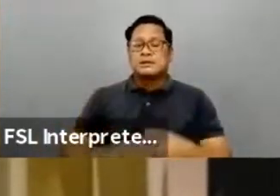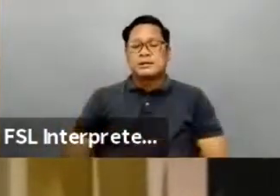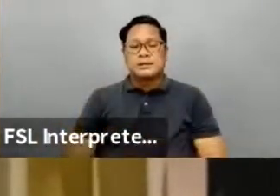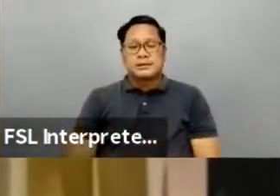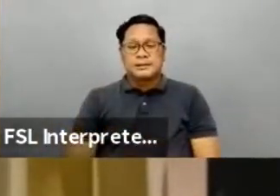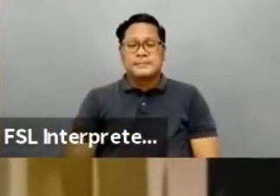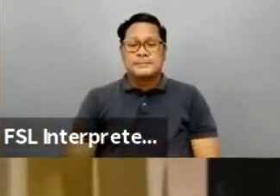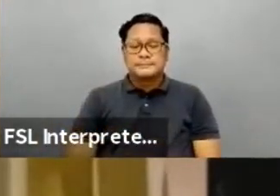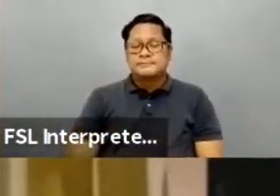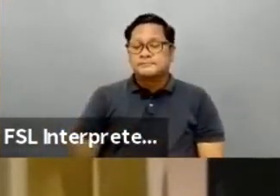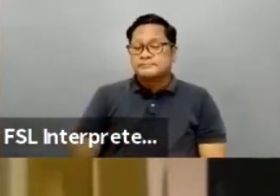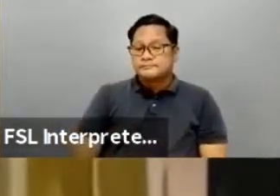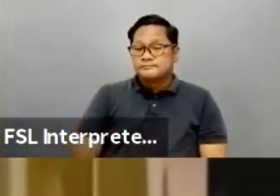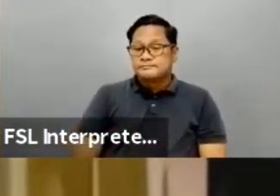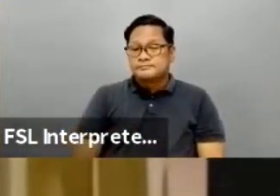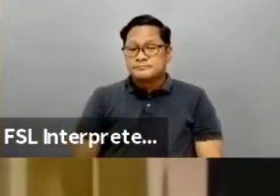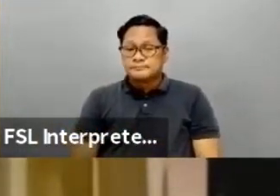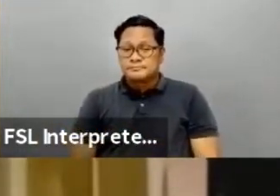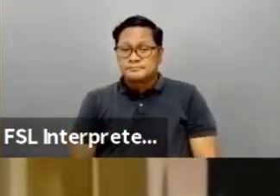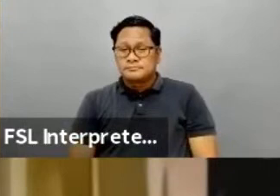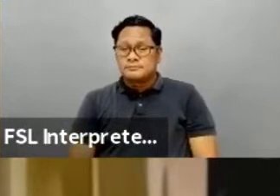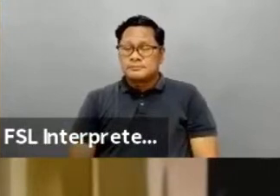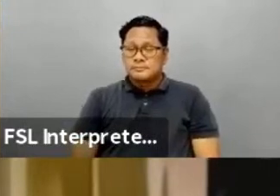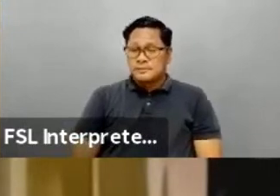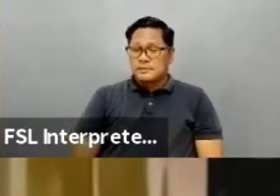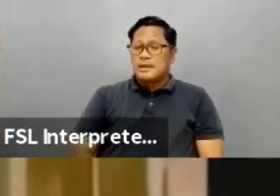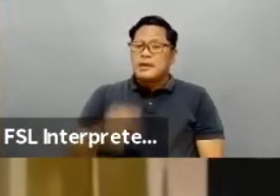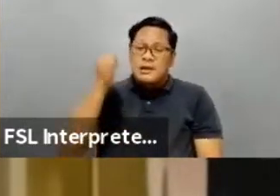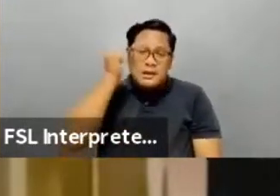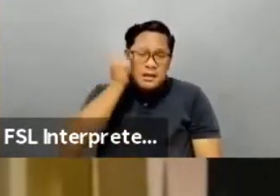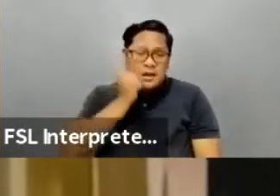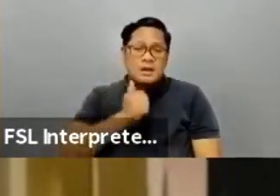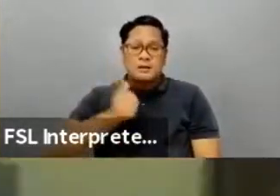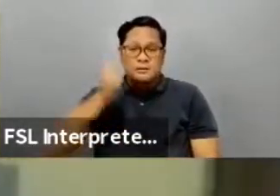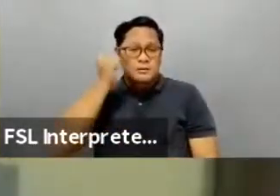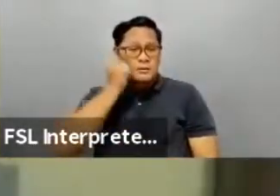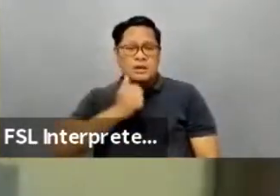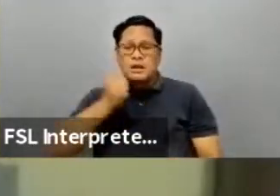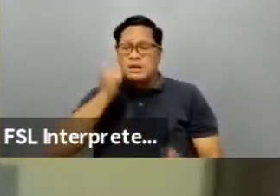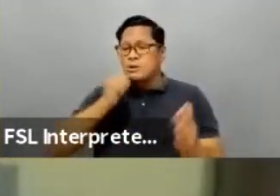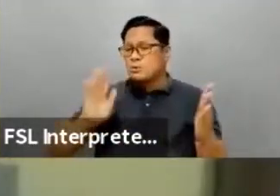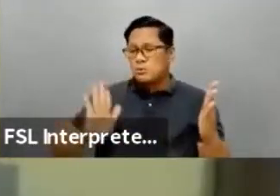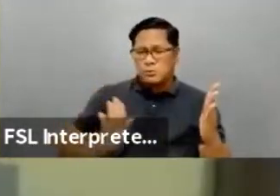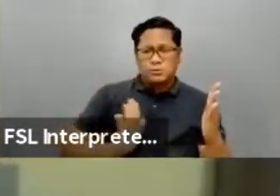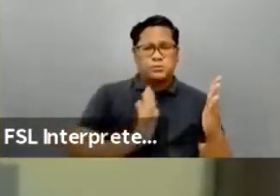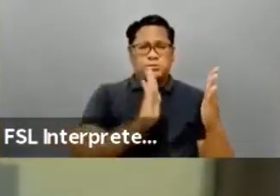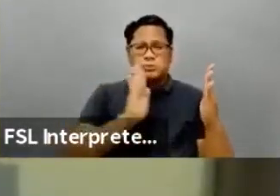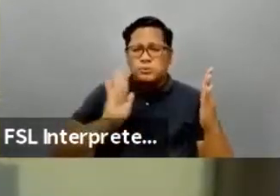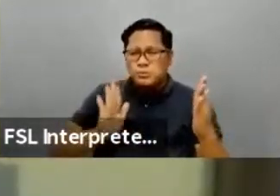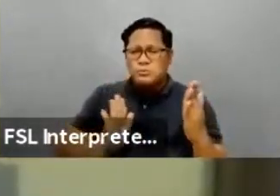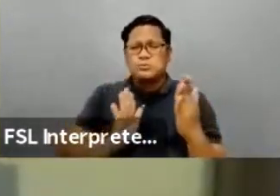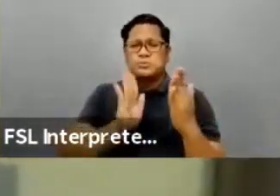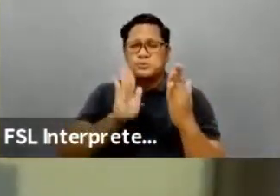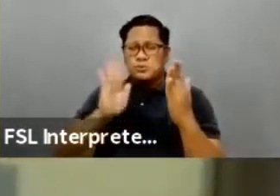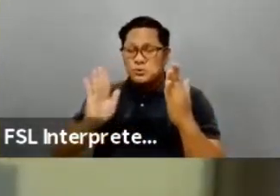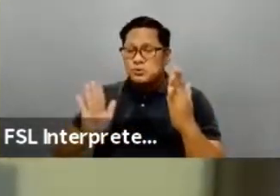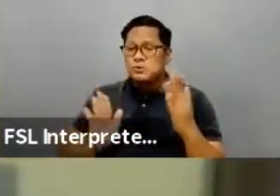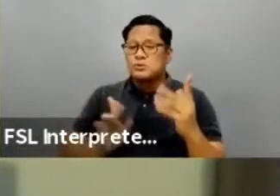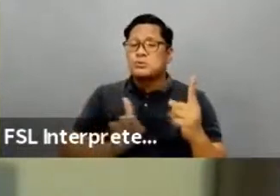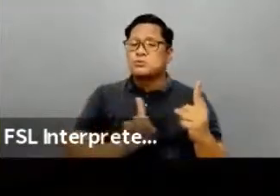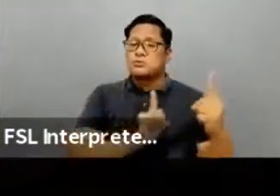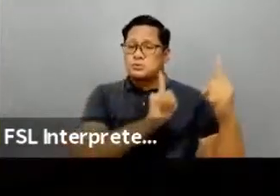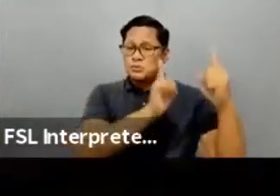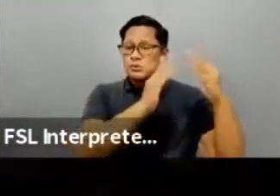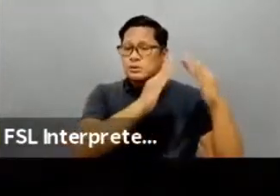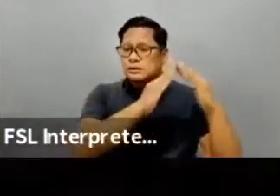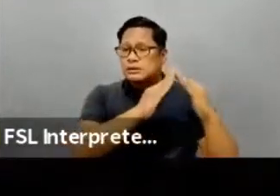paraan, at sa araw-araw na pakikitungo sa